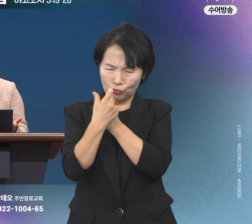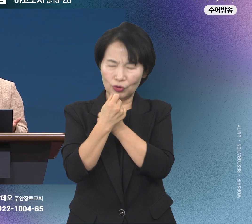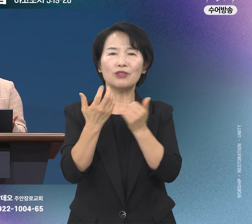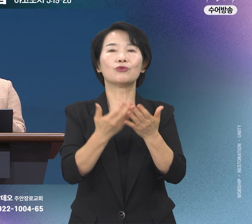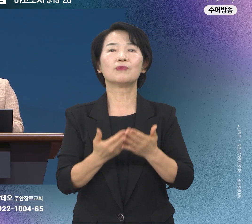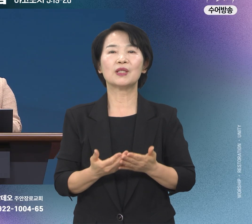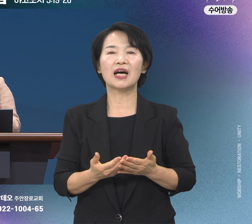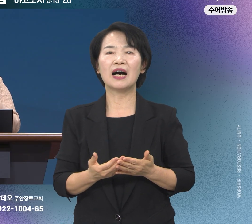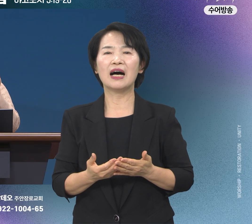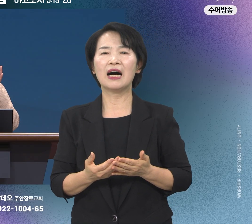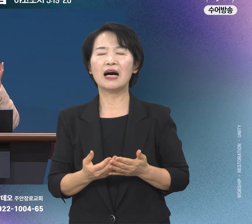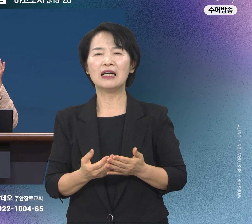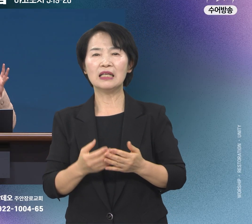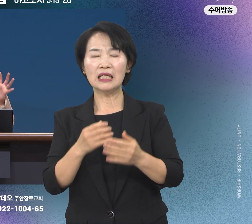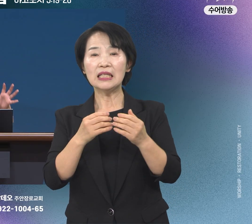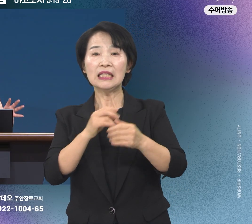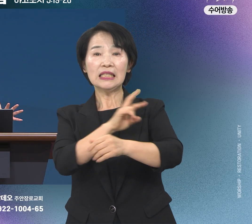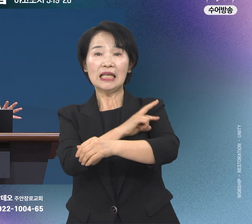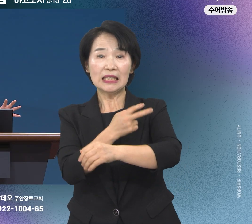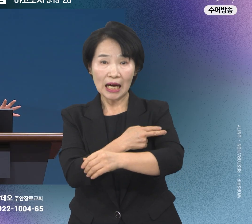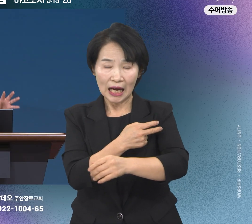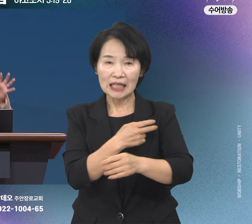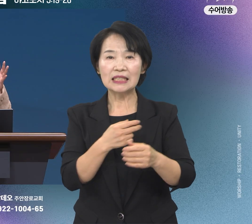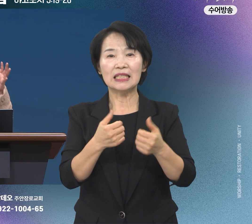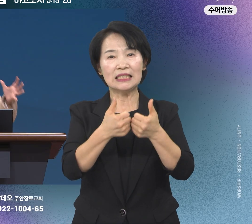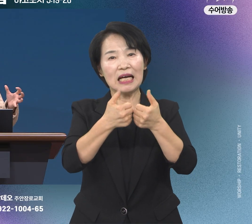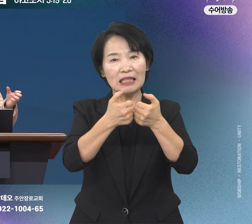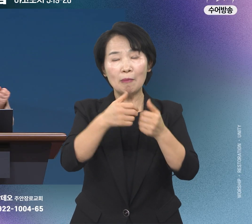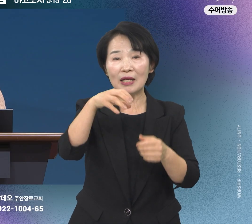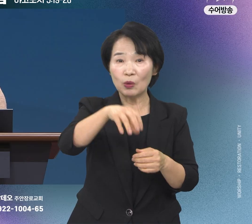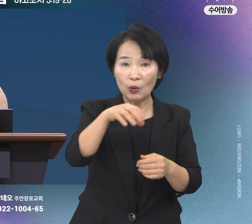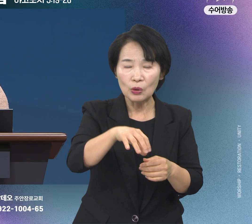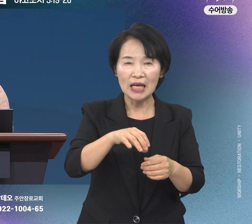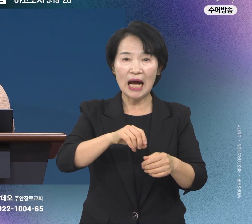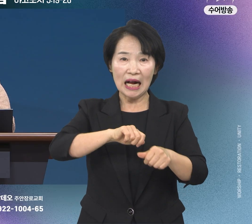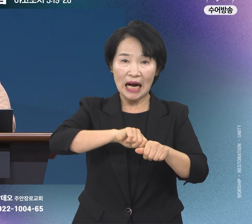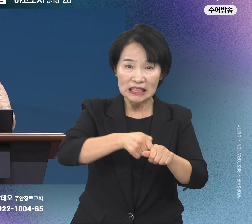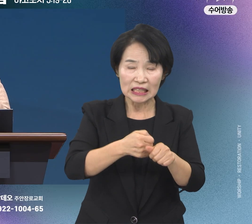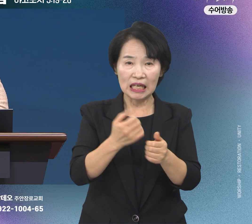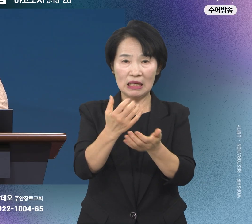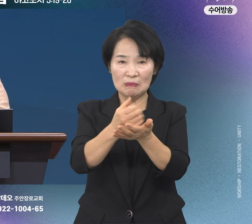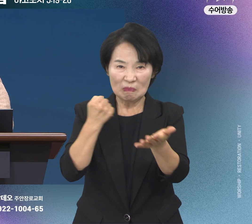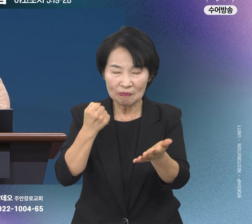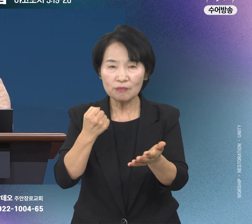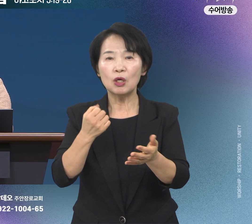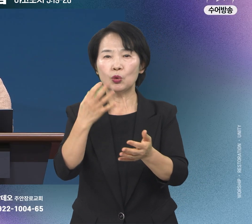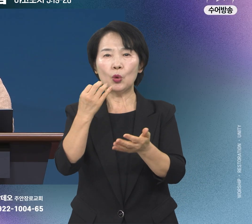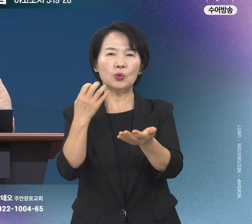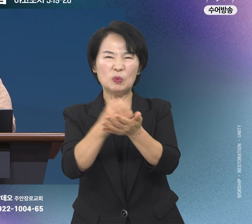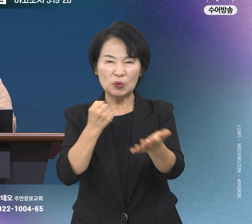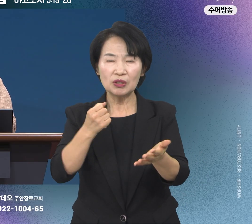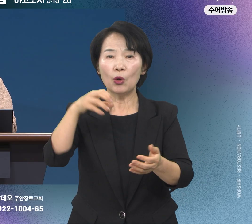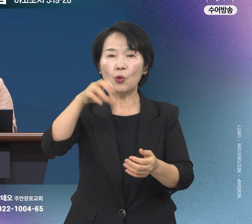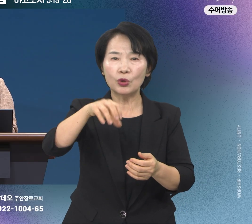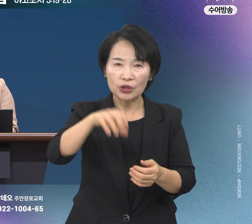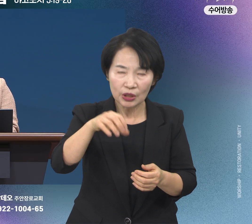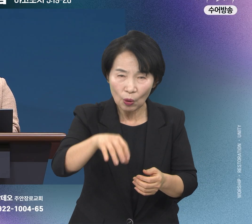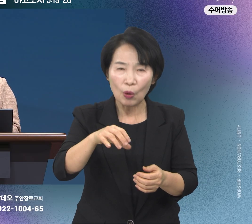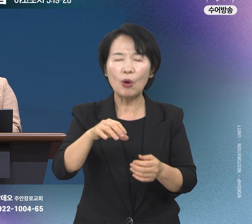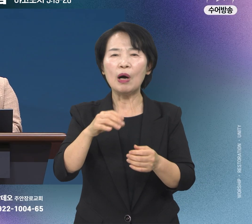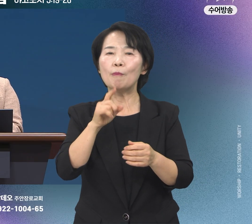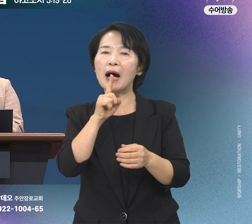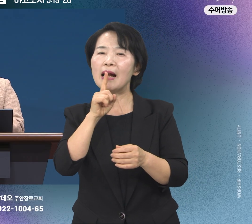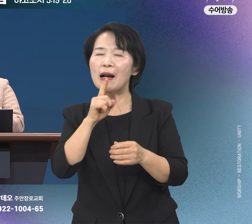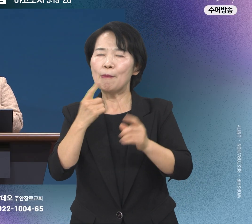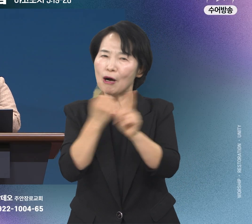이단 상담소를 그저 강제 개종하는 곳, 돈을 그냥 갈취하는 곳으로 이제 바꿔서 이야기를 하는